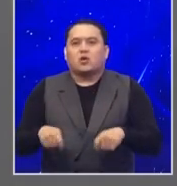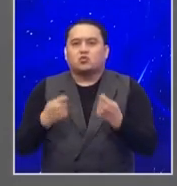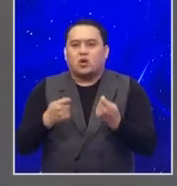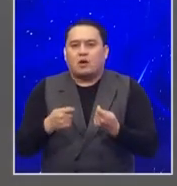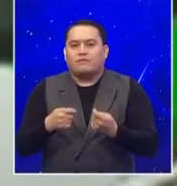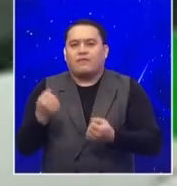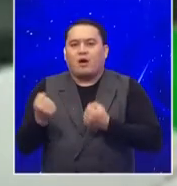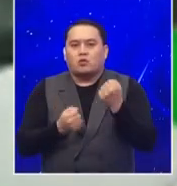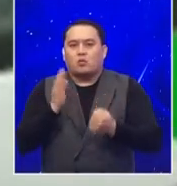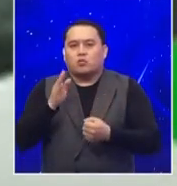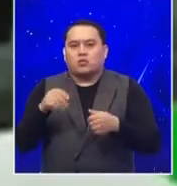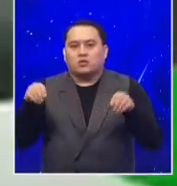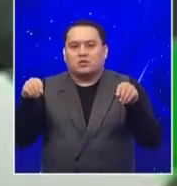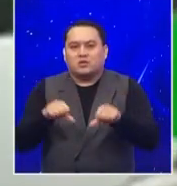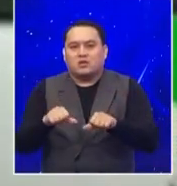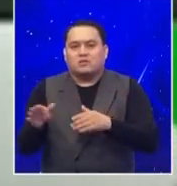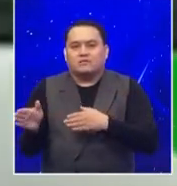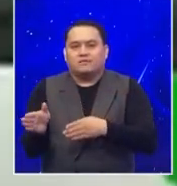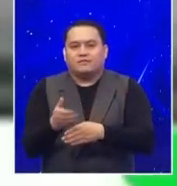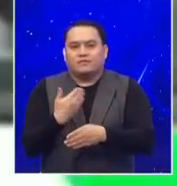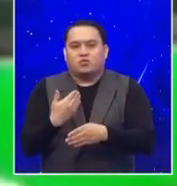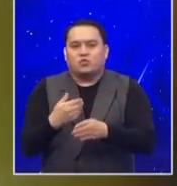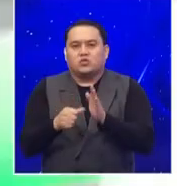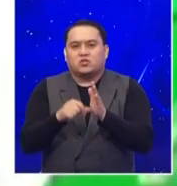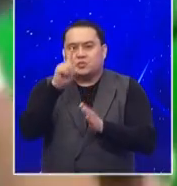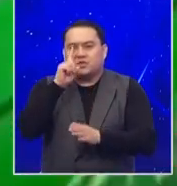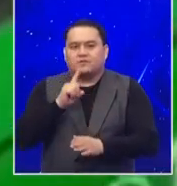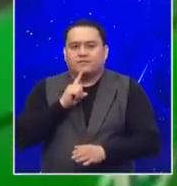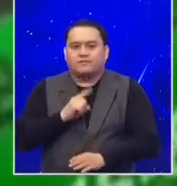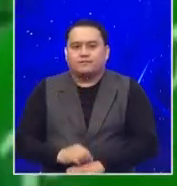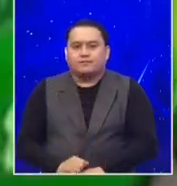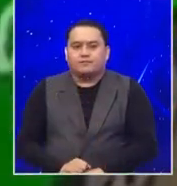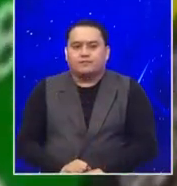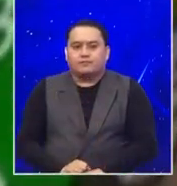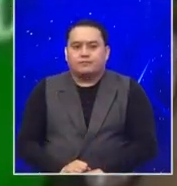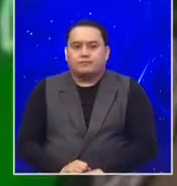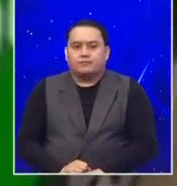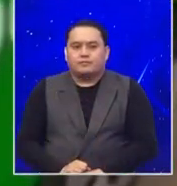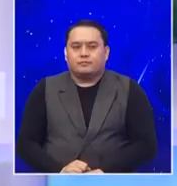подобные нарушения водителям грозит лишение прав сроком до 6 месяцев.